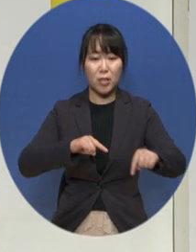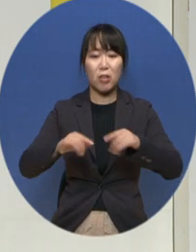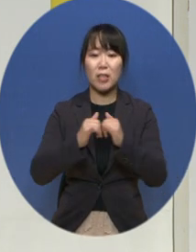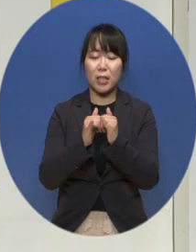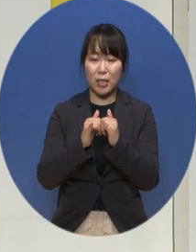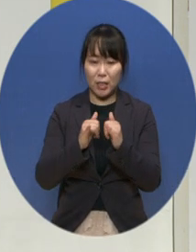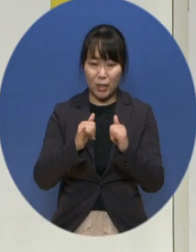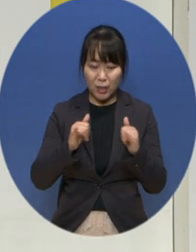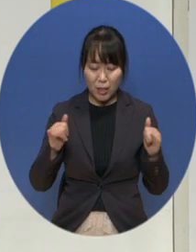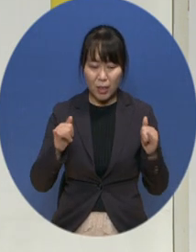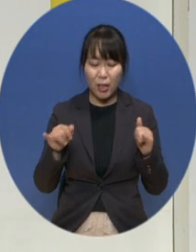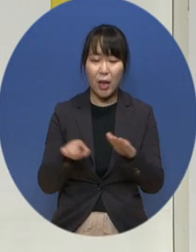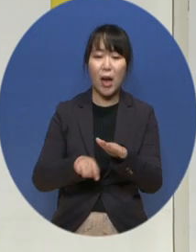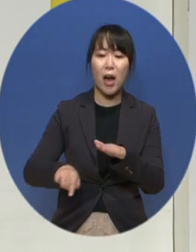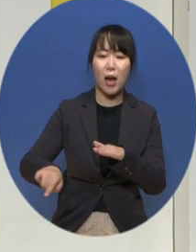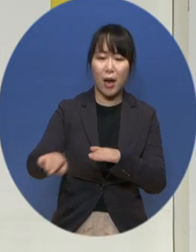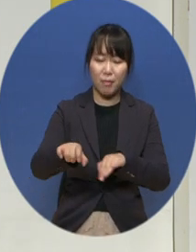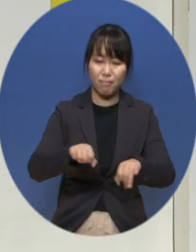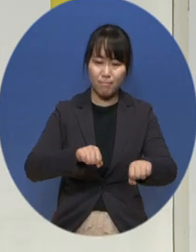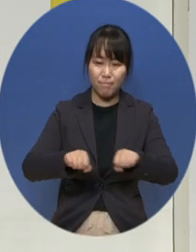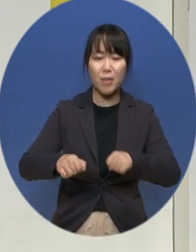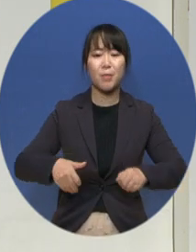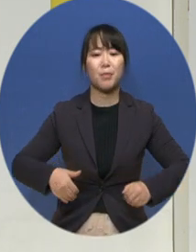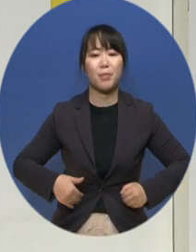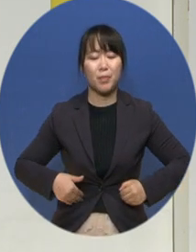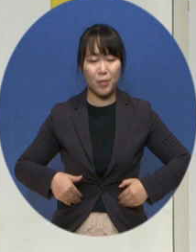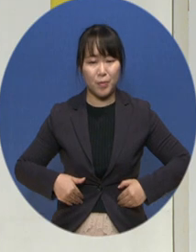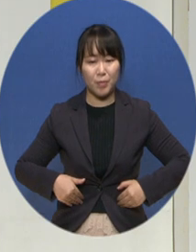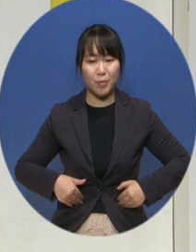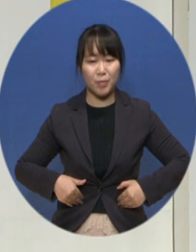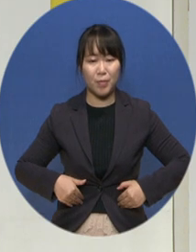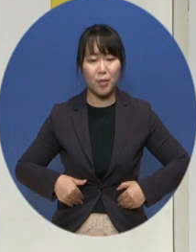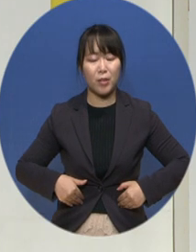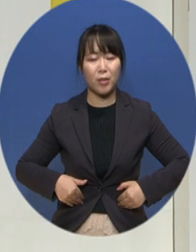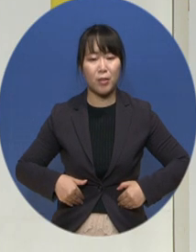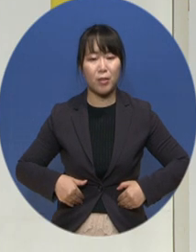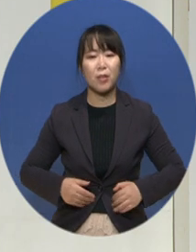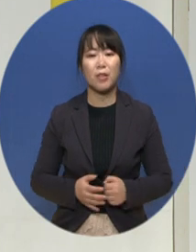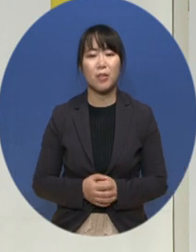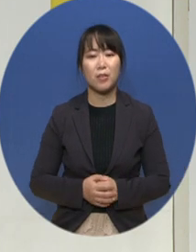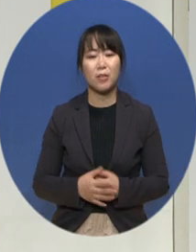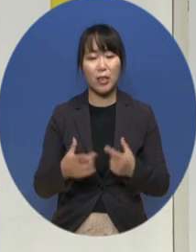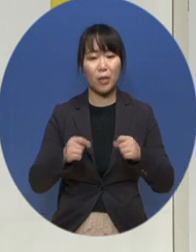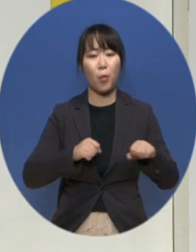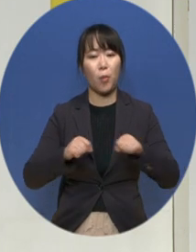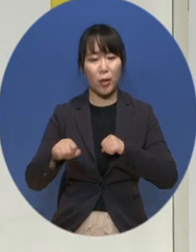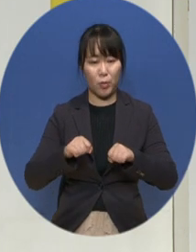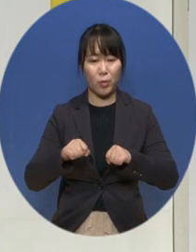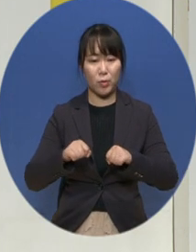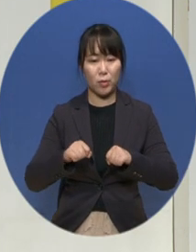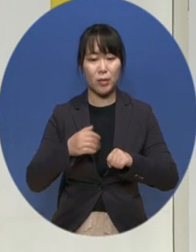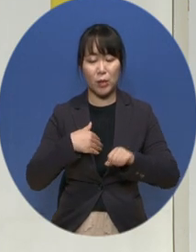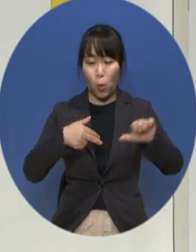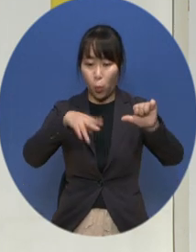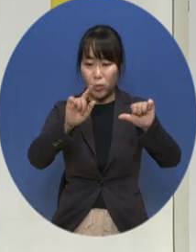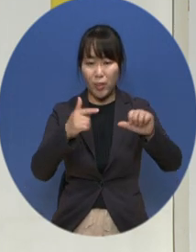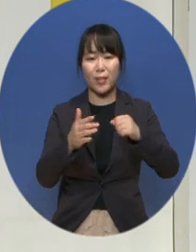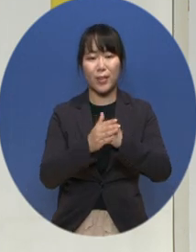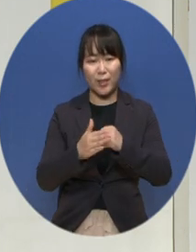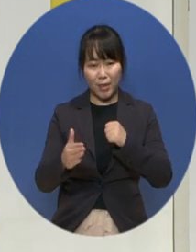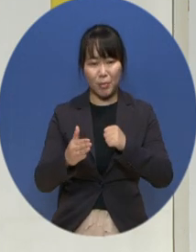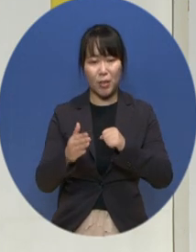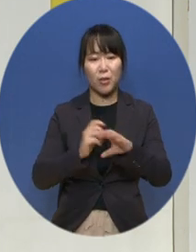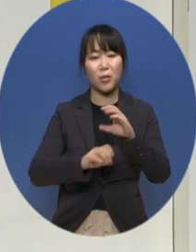정치인들이 앞장서서 그걸 해야 될 것이고 그런 활동을 우 전이니까 네 어 그게